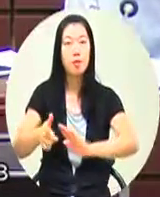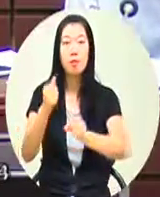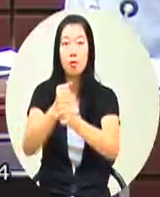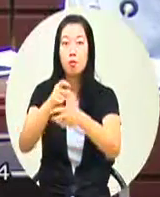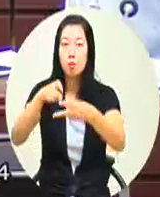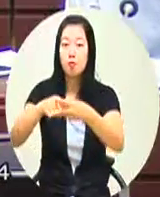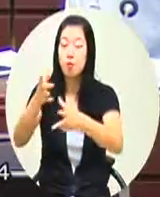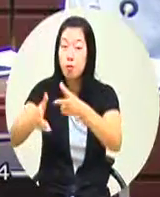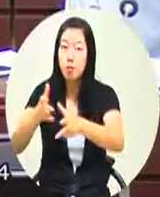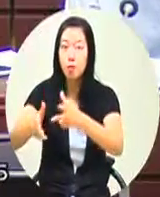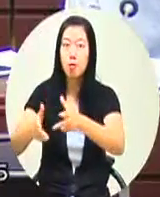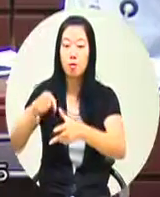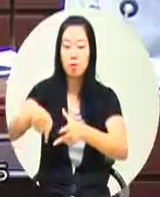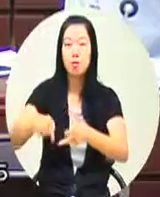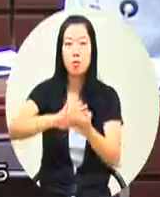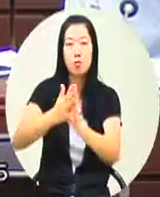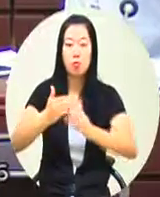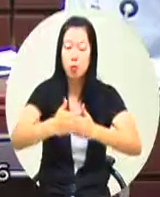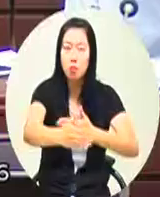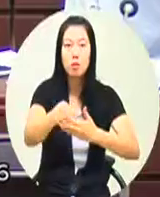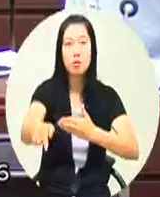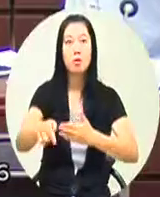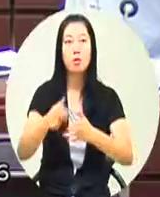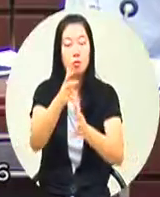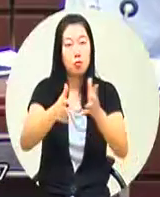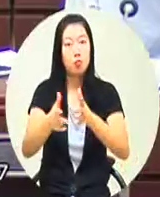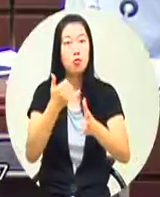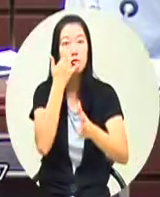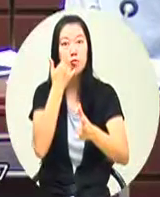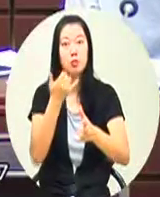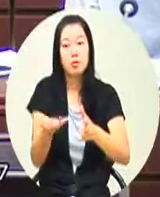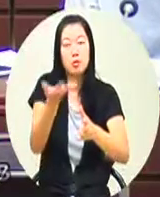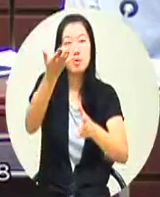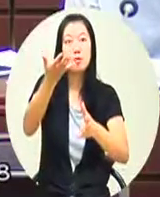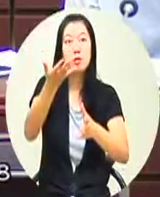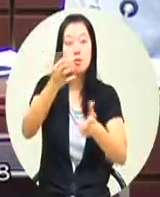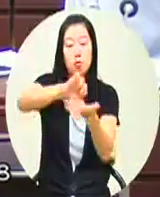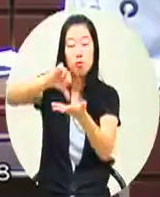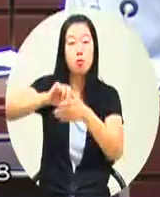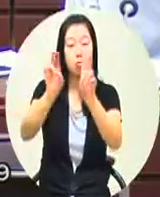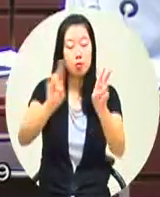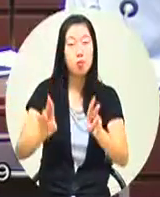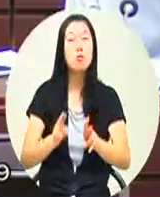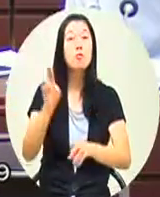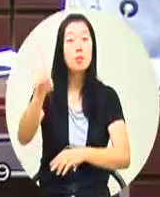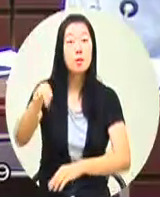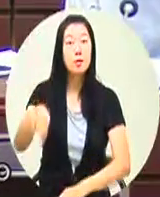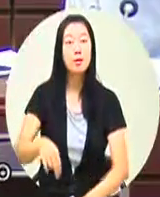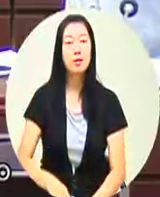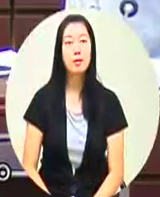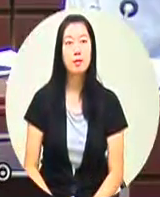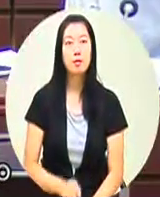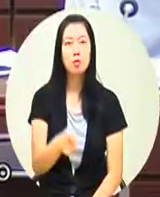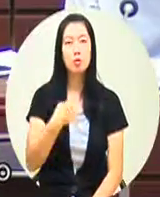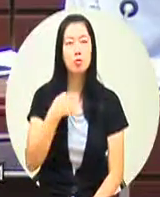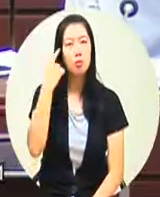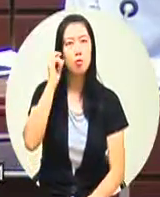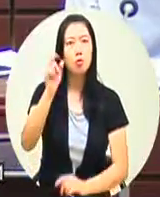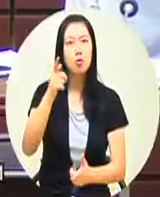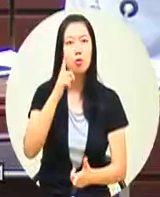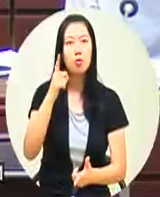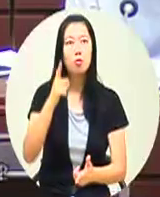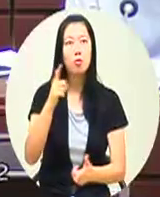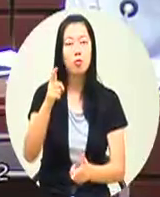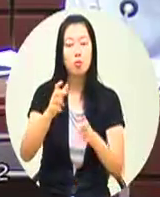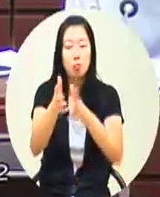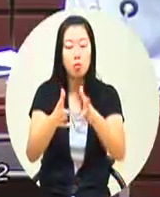的变更过程中，那些工厂上面都可以种电啊，屋顶上面也可以种电啊。 我的种电不是在违法的工厂